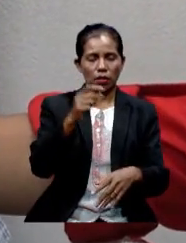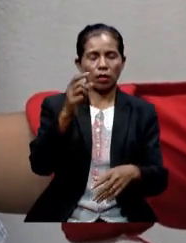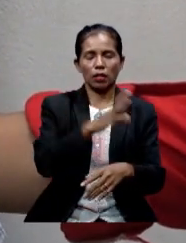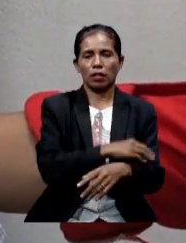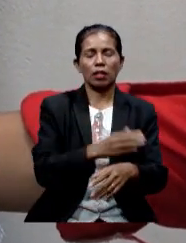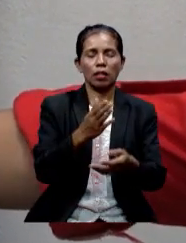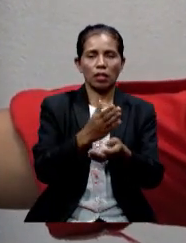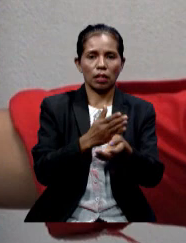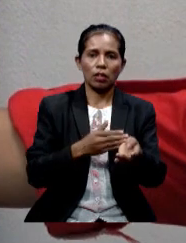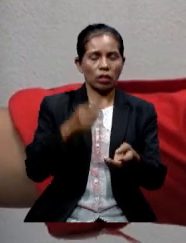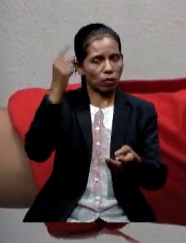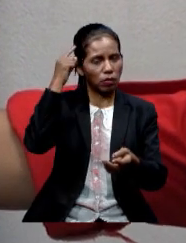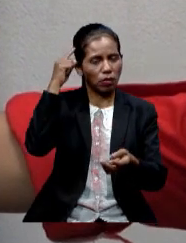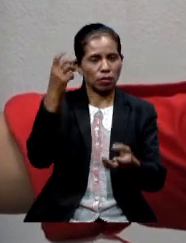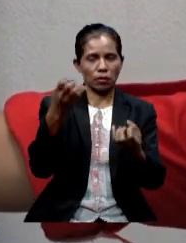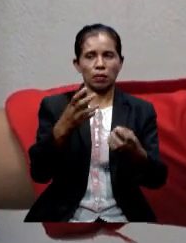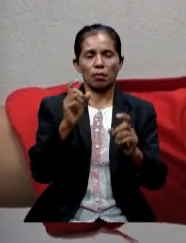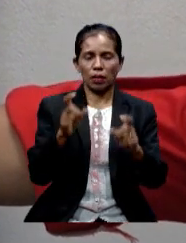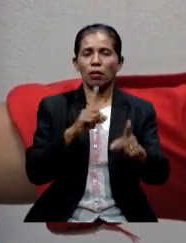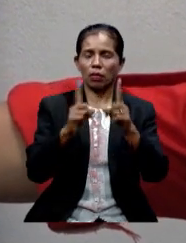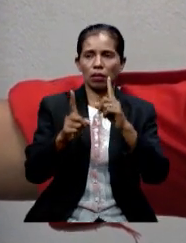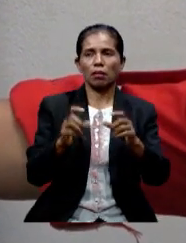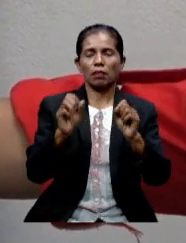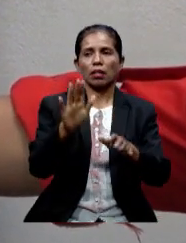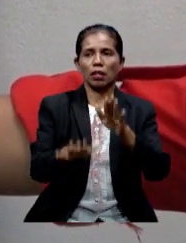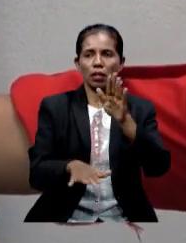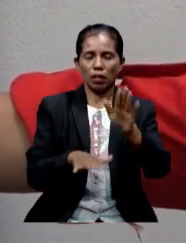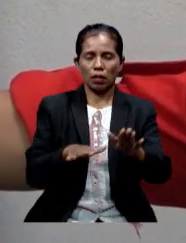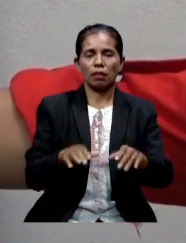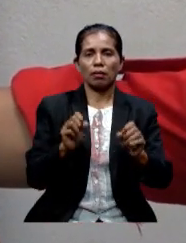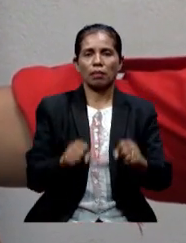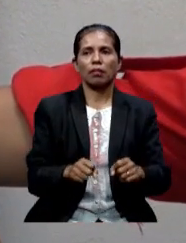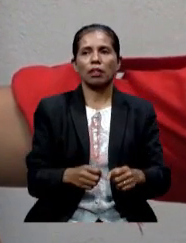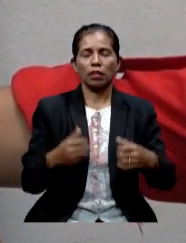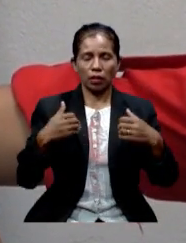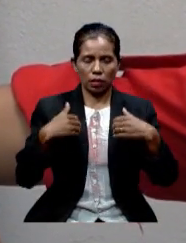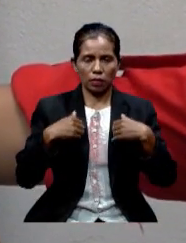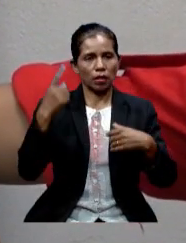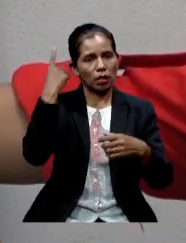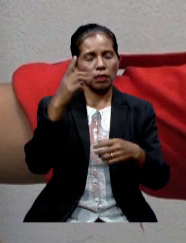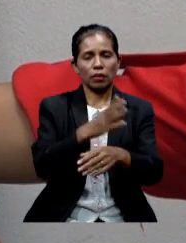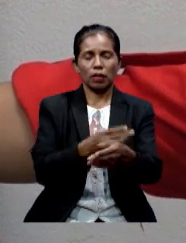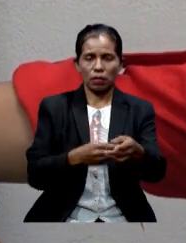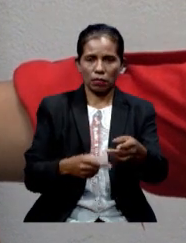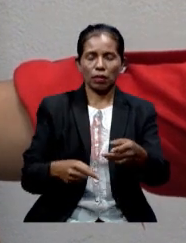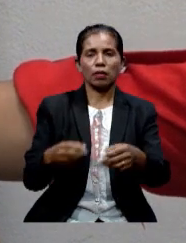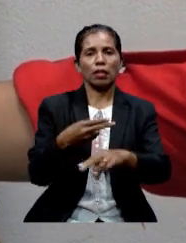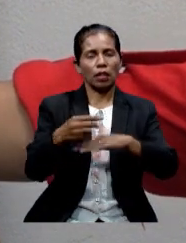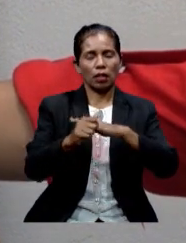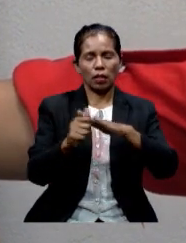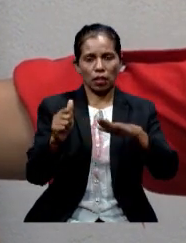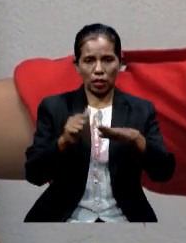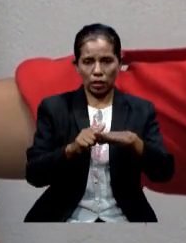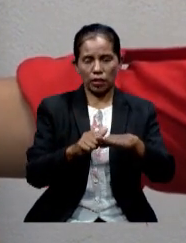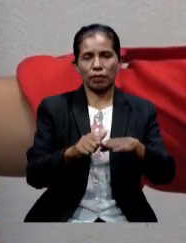makasut bang. Mas ne bel kuliah, ne bel lau, ne bel bokang. Ia mos kanek balu ya aing. Depois de doktor sir halo eksamen